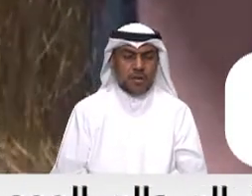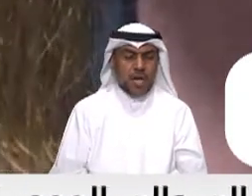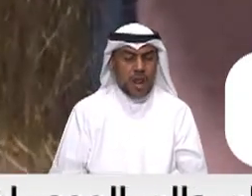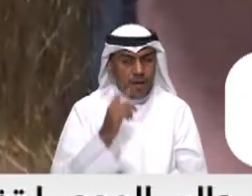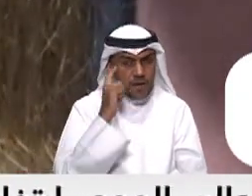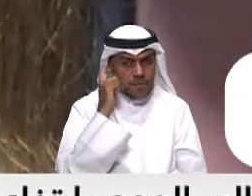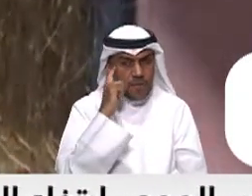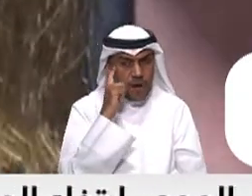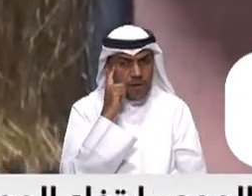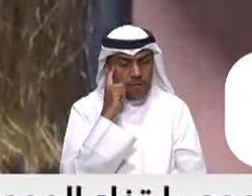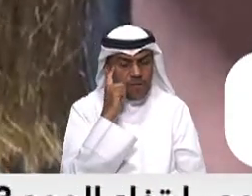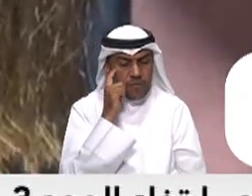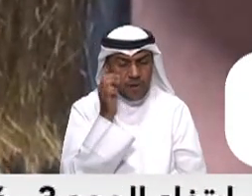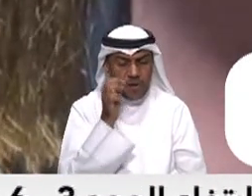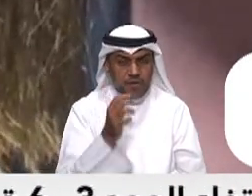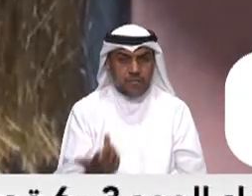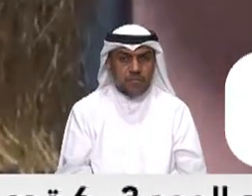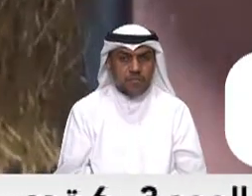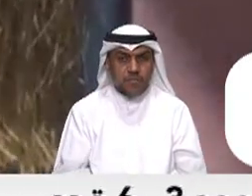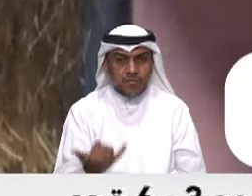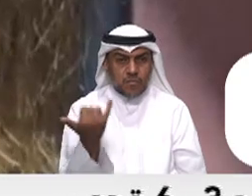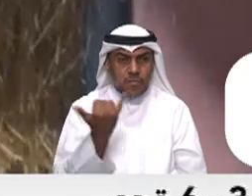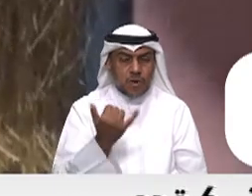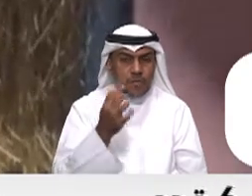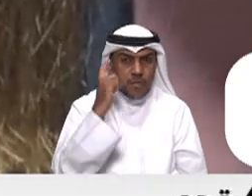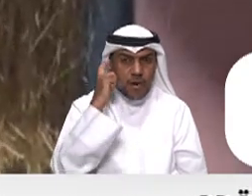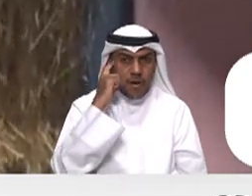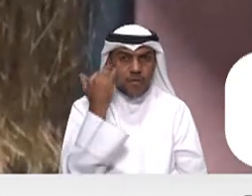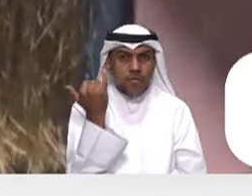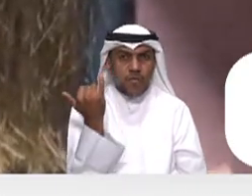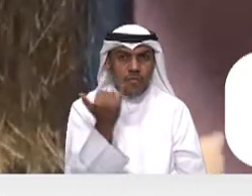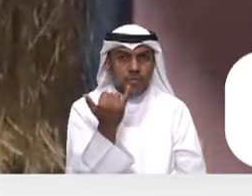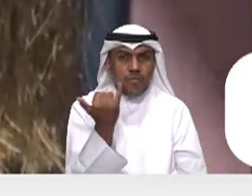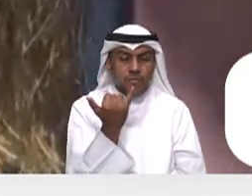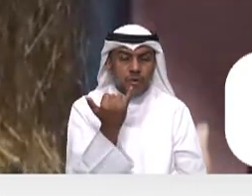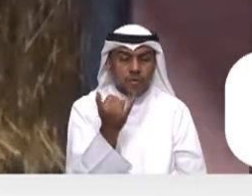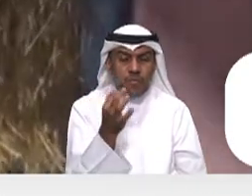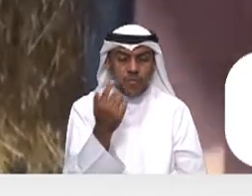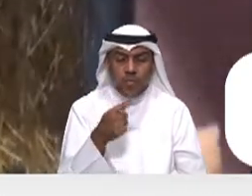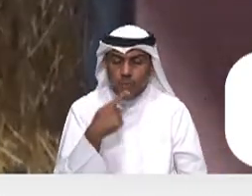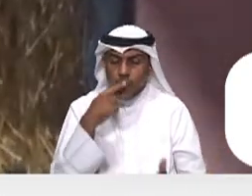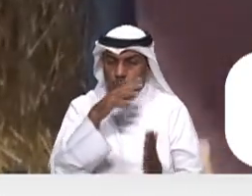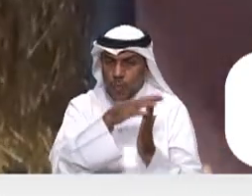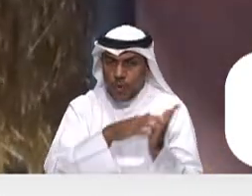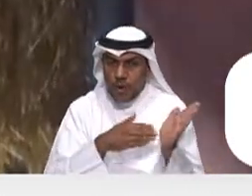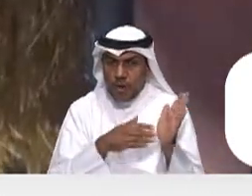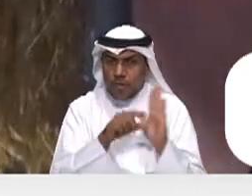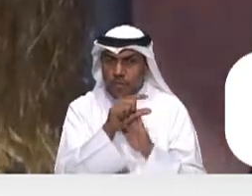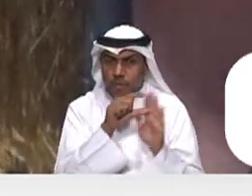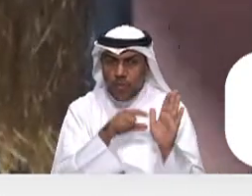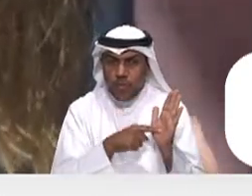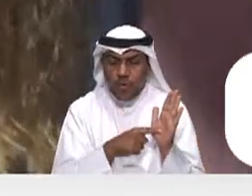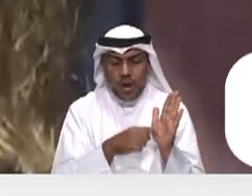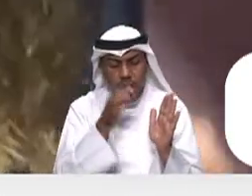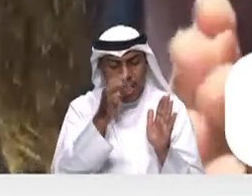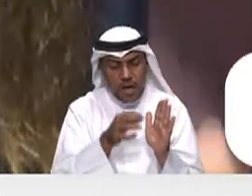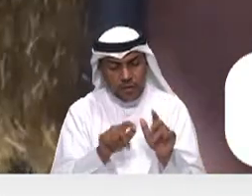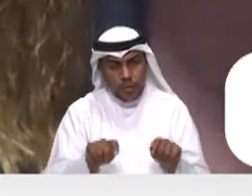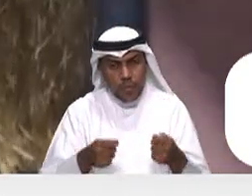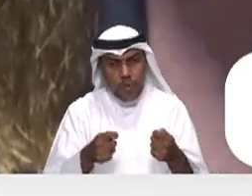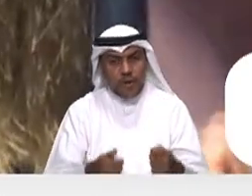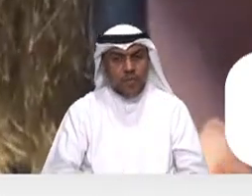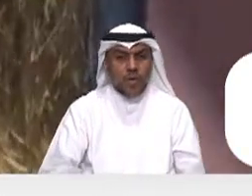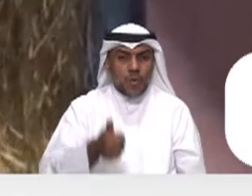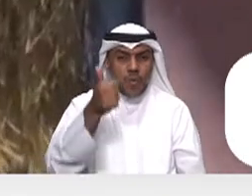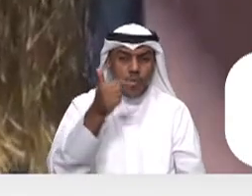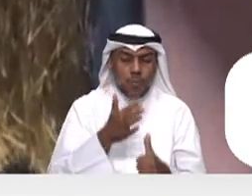وخفتت نوعا ما هذا صب الجهود على هذا الملف، ويركز اليوم على وقف لإطلاق النار. ولكن طبعا